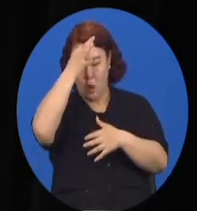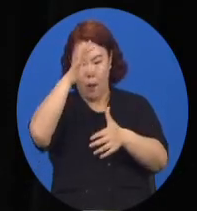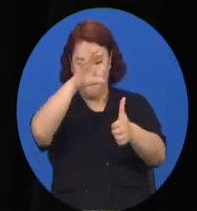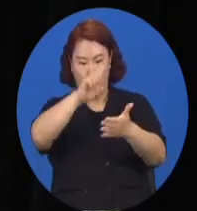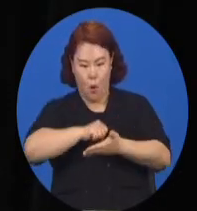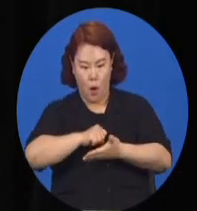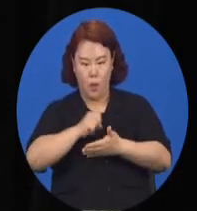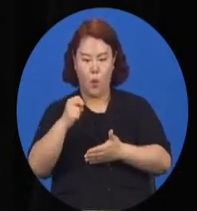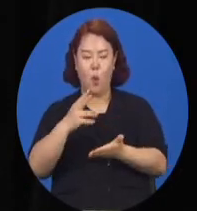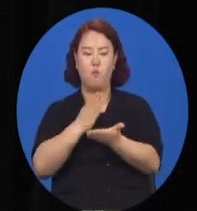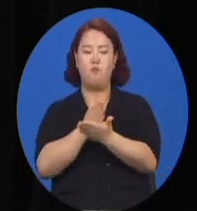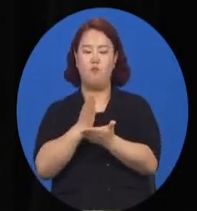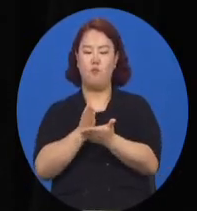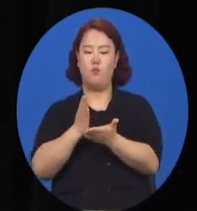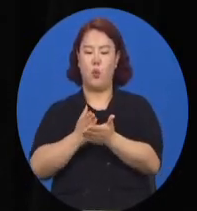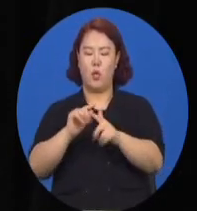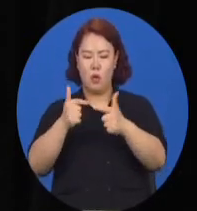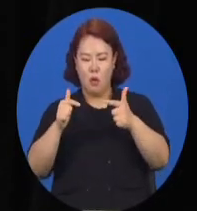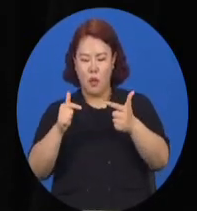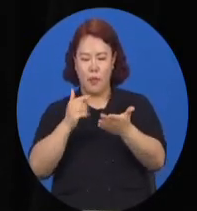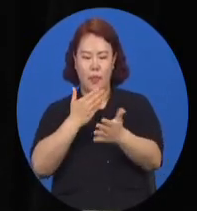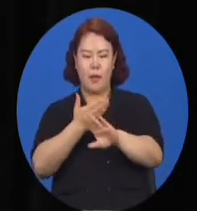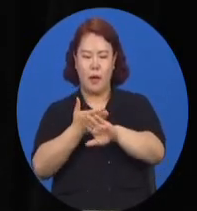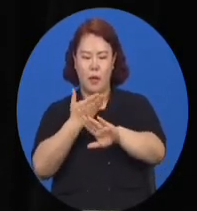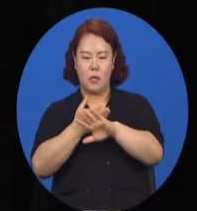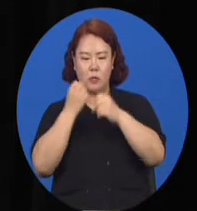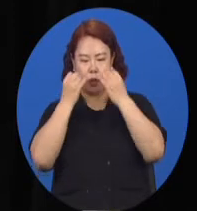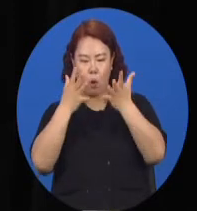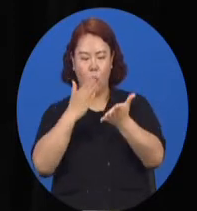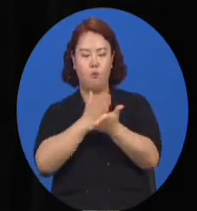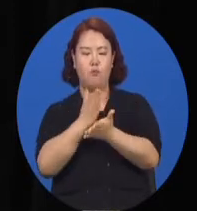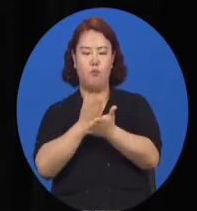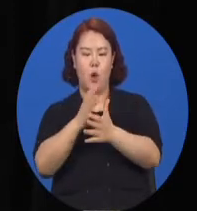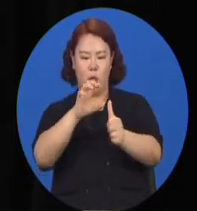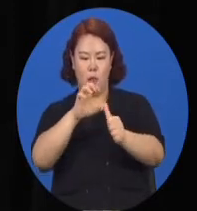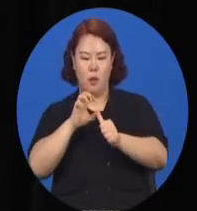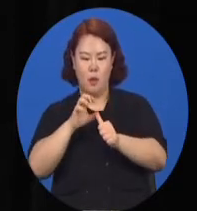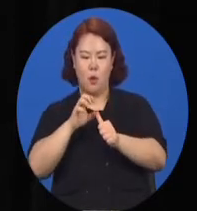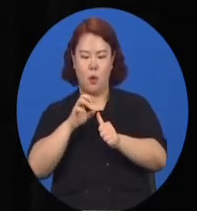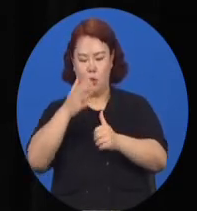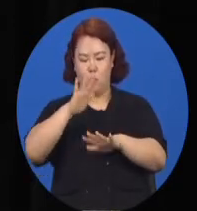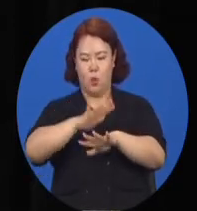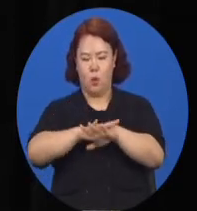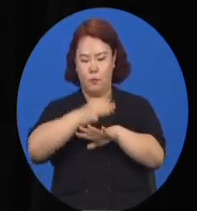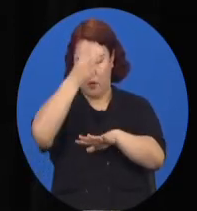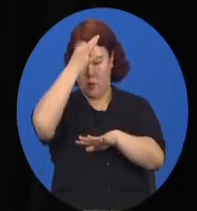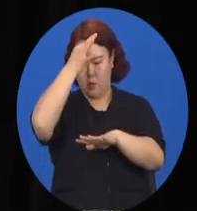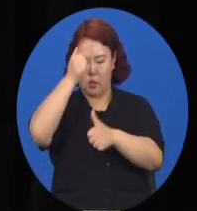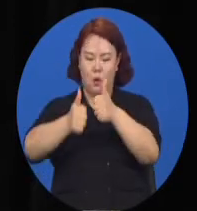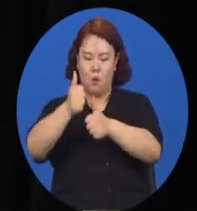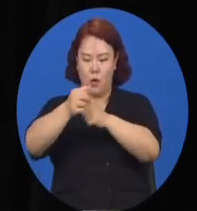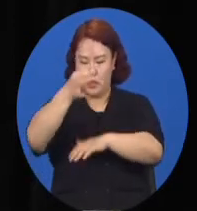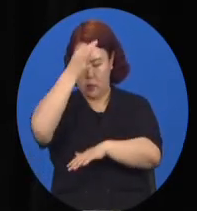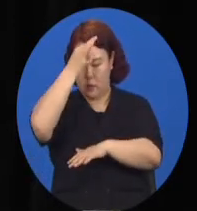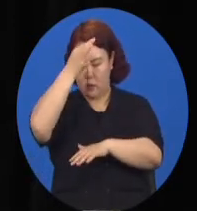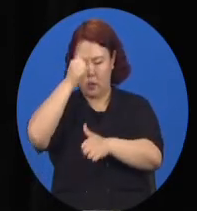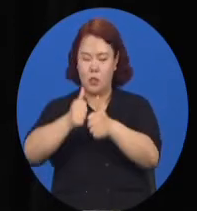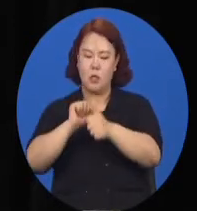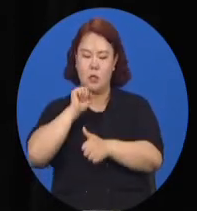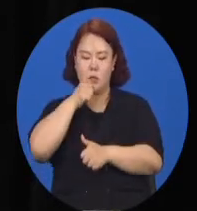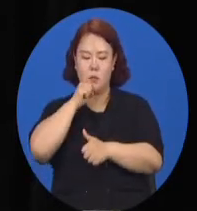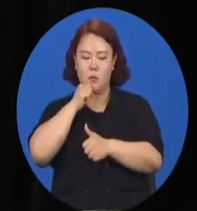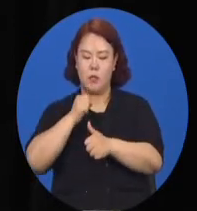그리고 품목도 다른 품목을 신품종을 도입해서 그 농업 경쟁력을 강화시켜 나가야지 우리